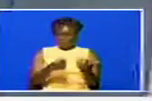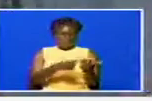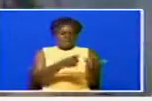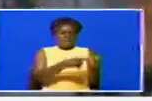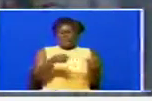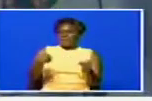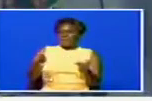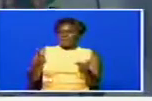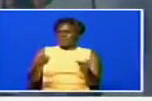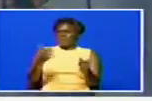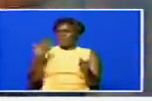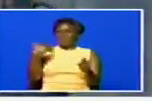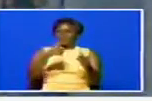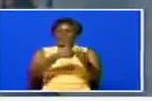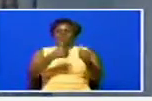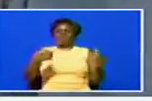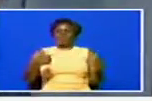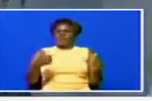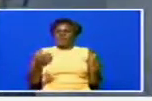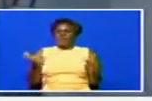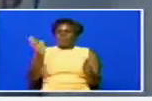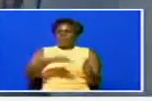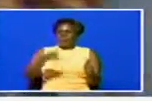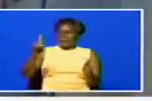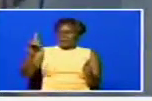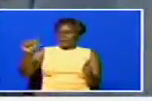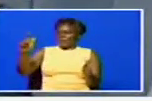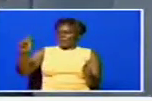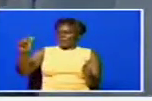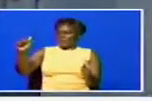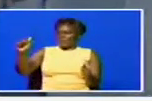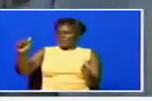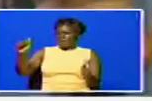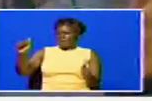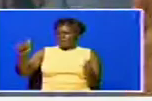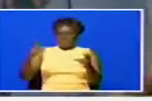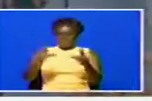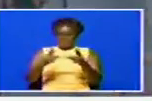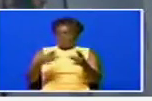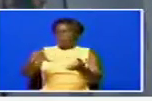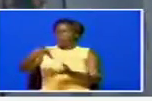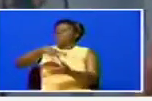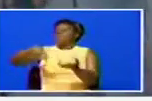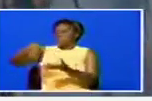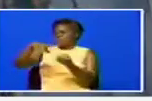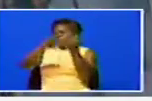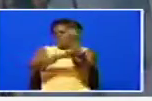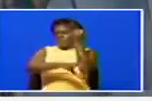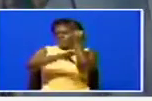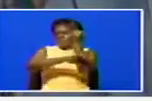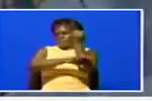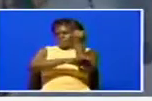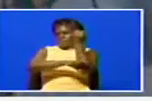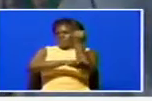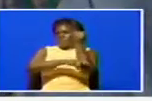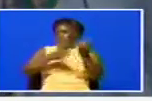ambao walikuwa wameikataa mwanzo, wanasema sasa turudi kwenye data ambayo iko kwenye server. Inakanganya nchi. Nadhani waje